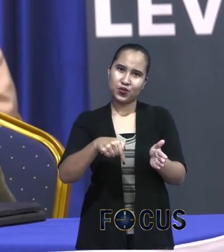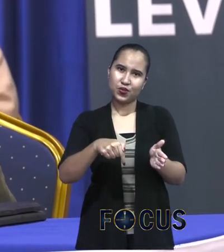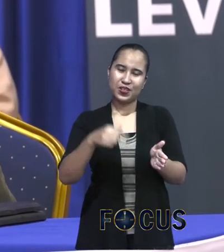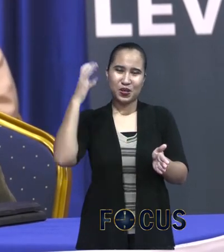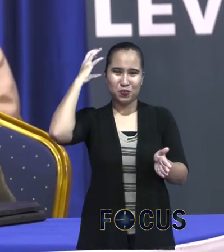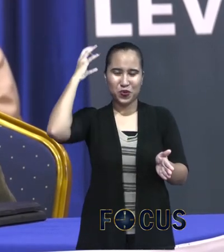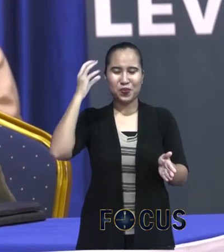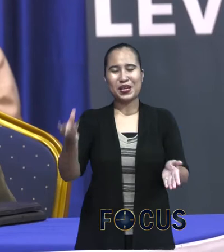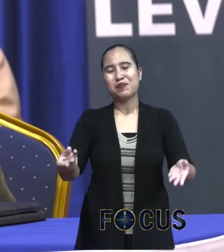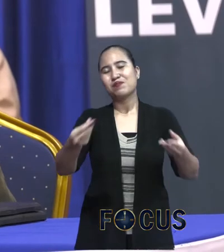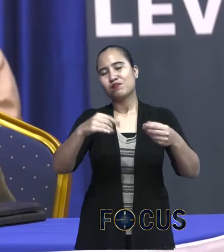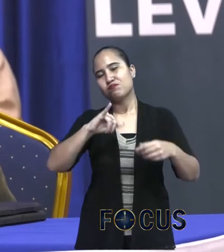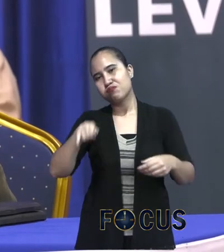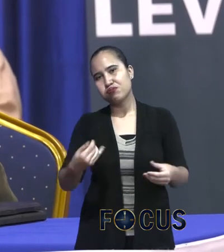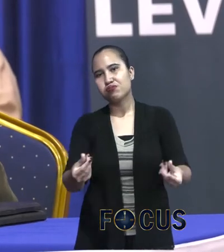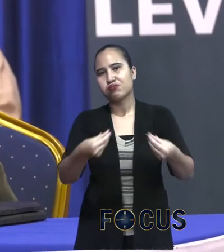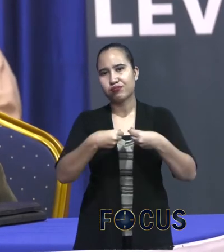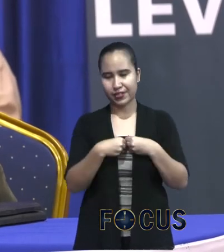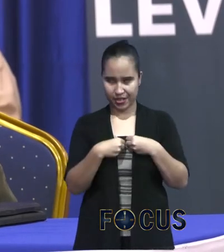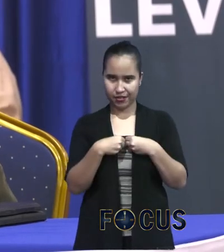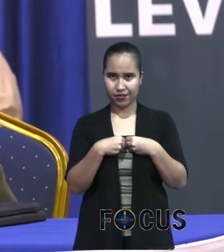in dit gat te kunnen vallen.